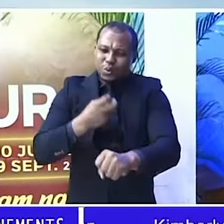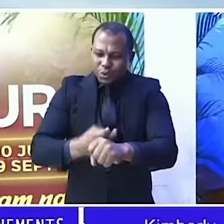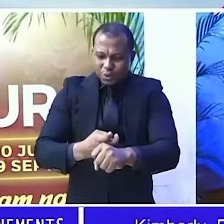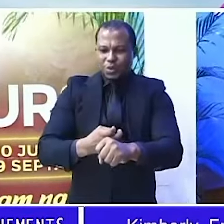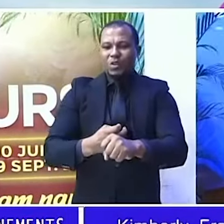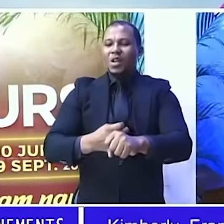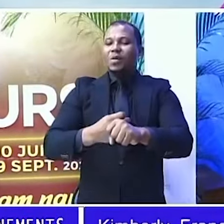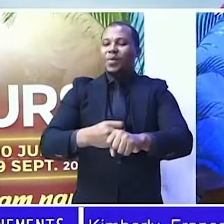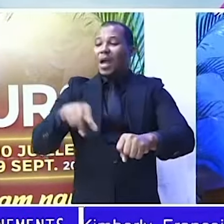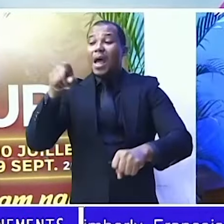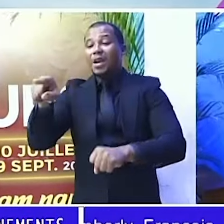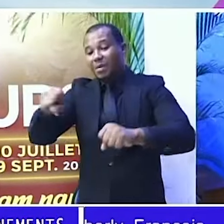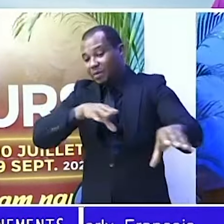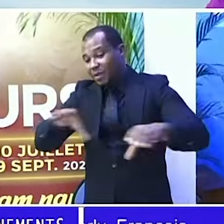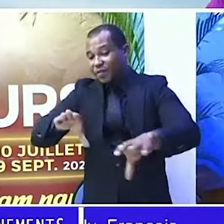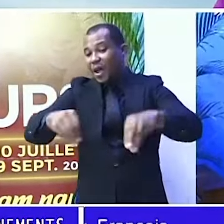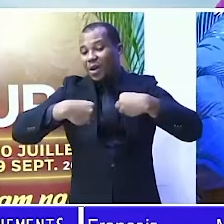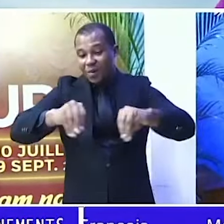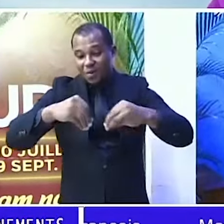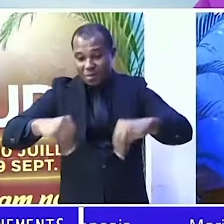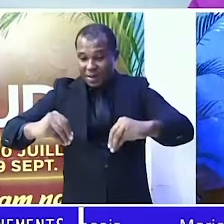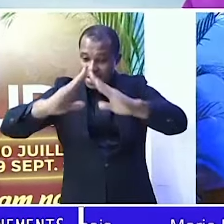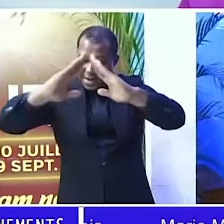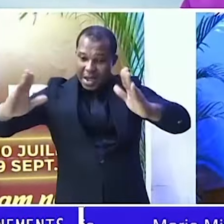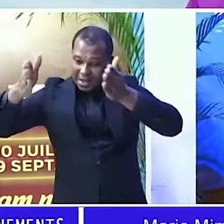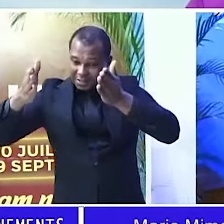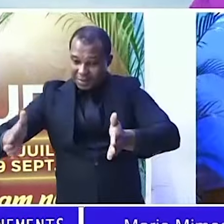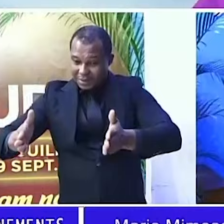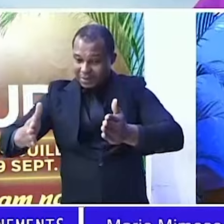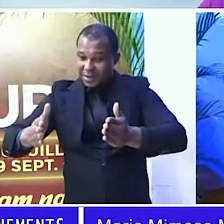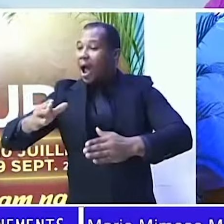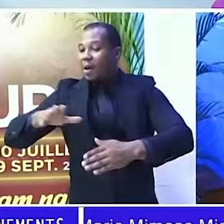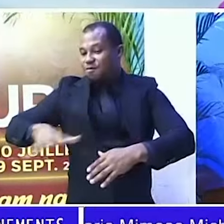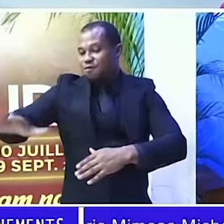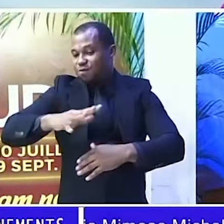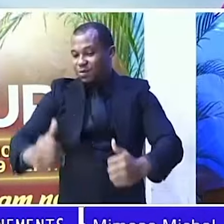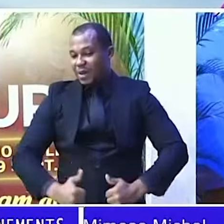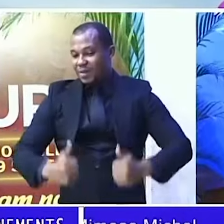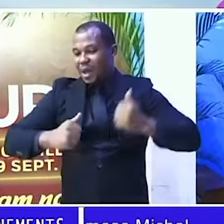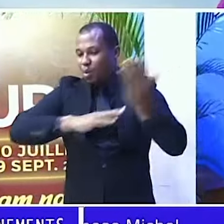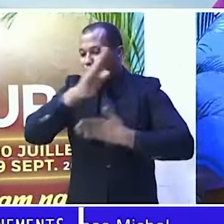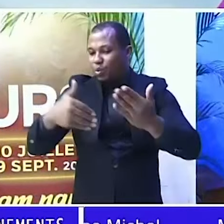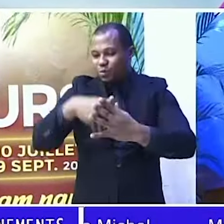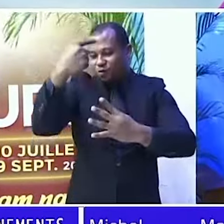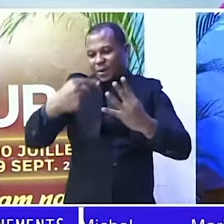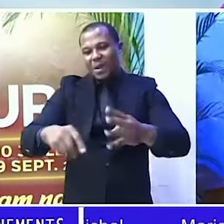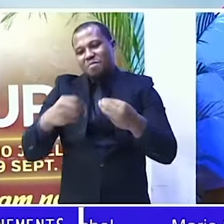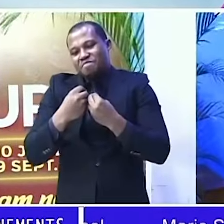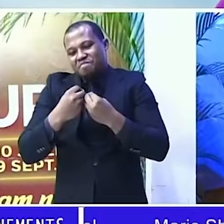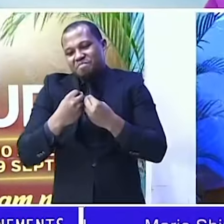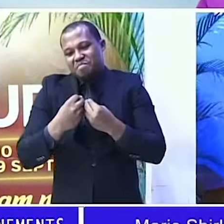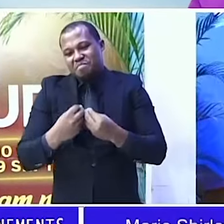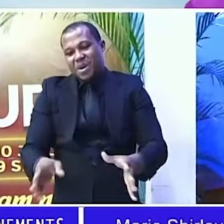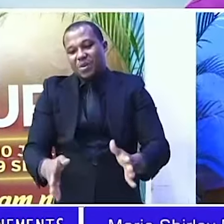commerce dans petit cargo de l'été à sous devant tout bagaille ça yo perdu net matin m'd'ab